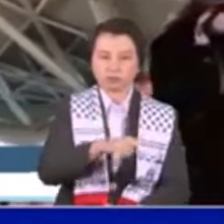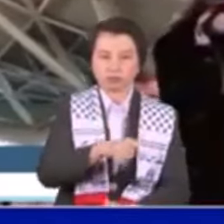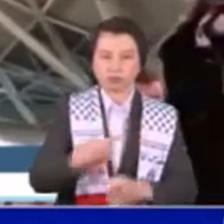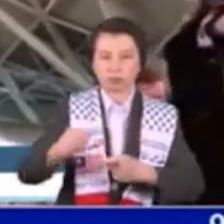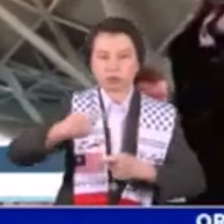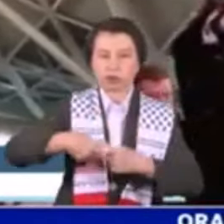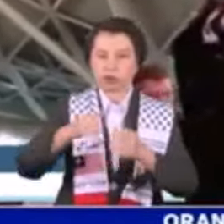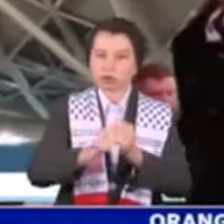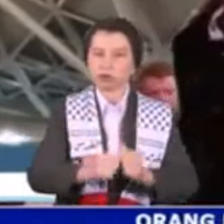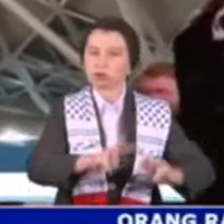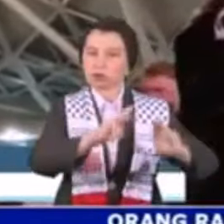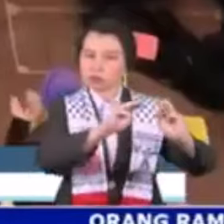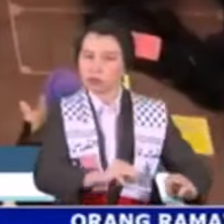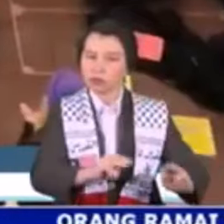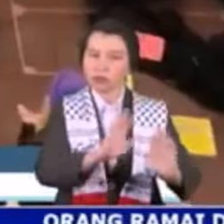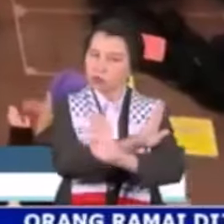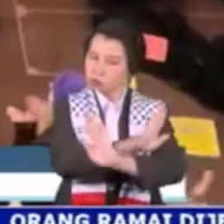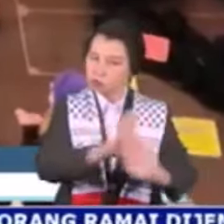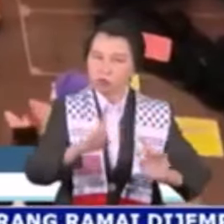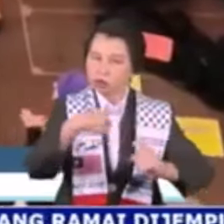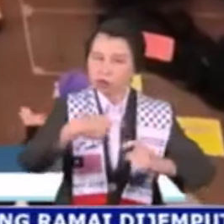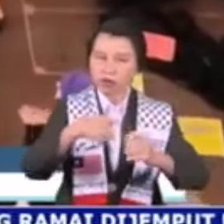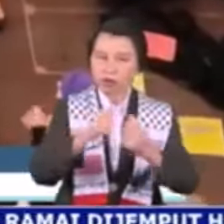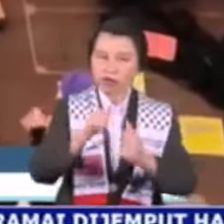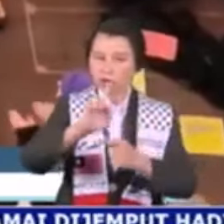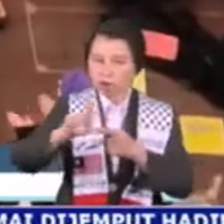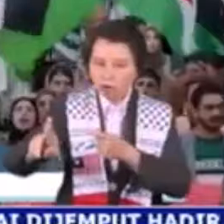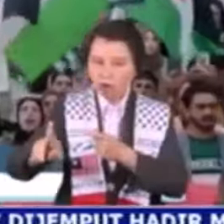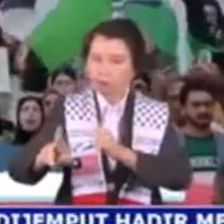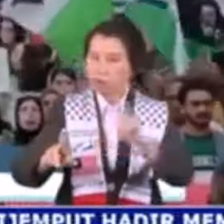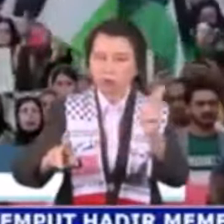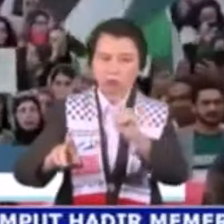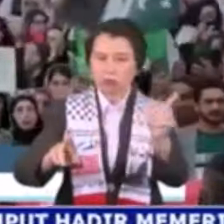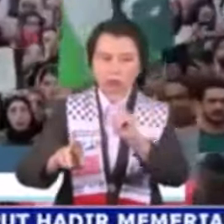berkait kemanusiaan, bukannya agama semata-mata.